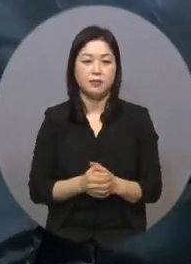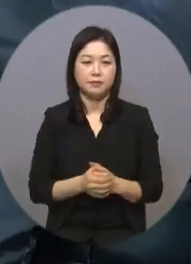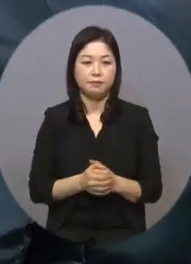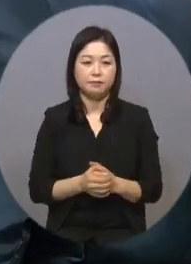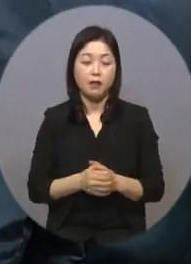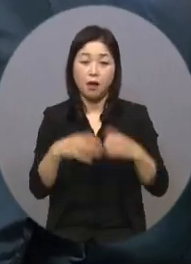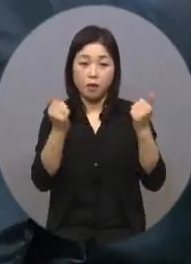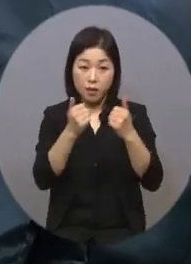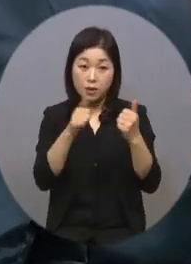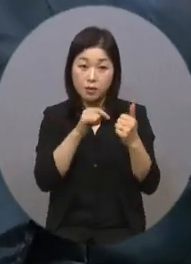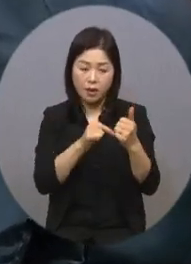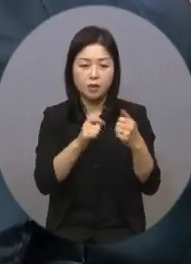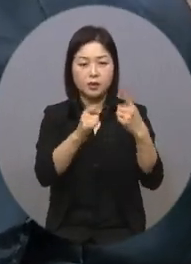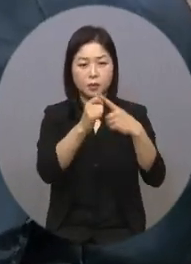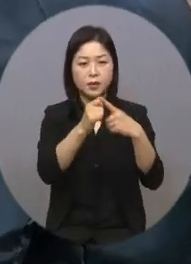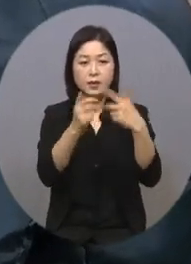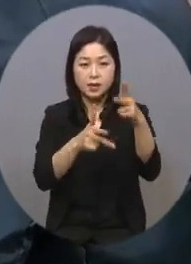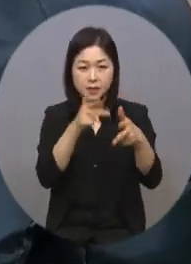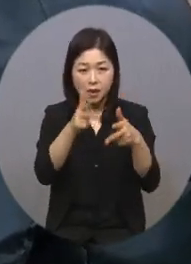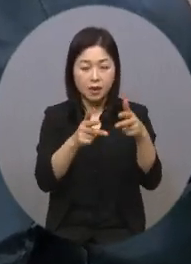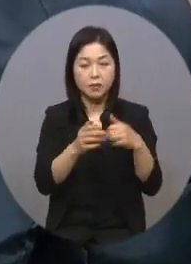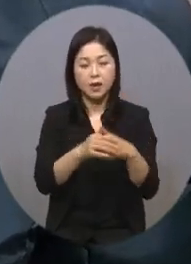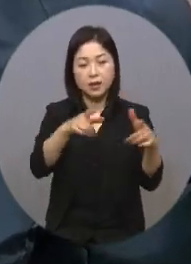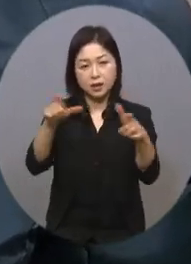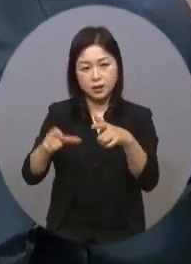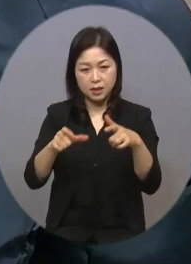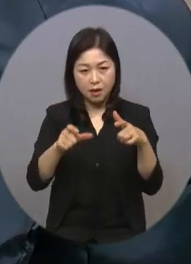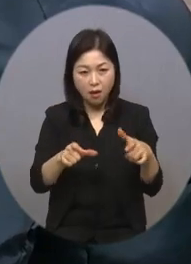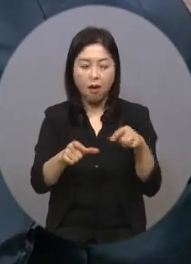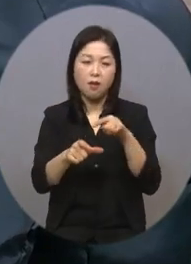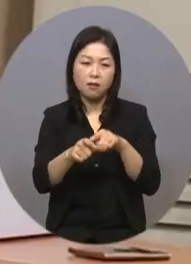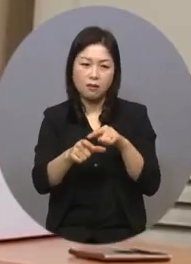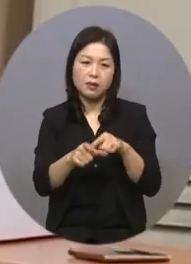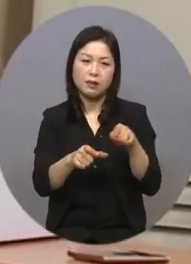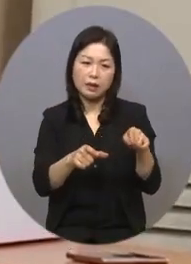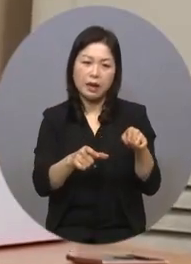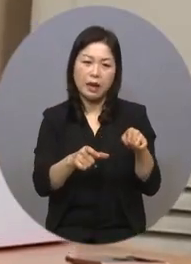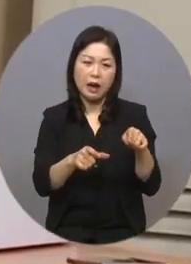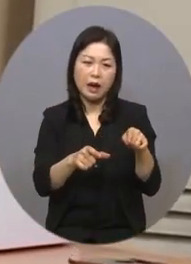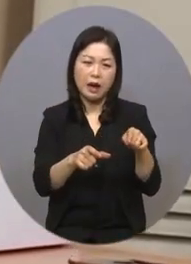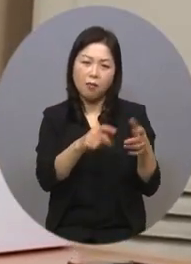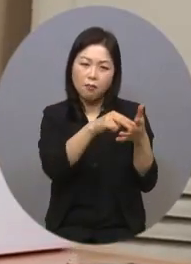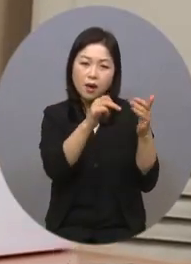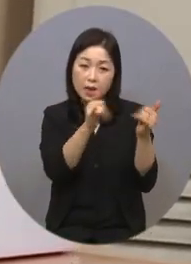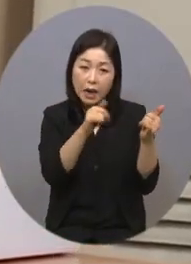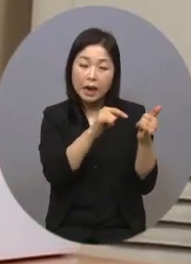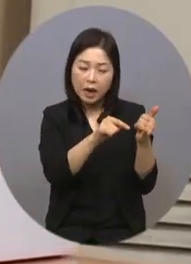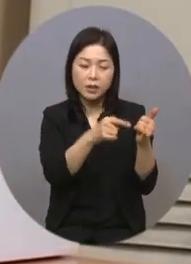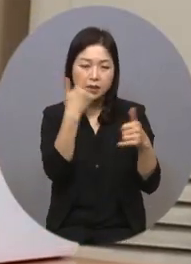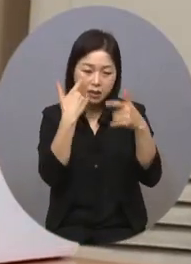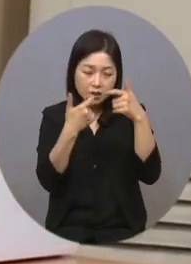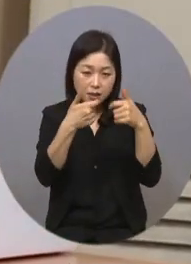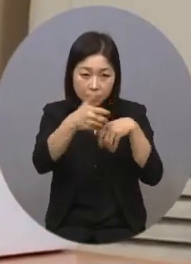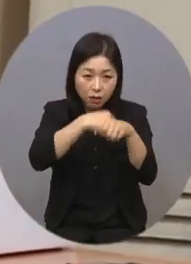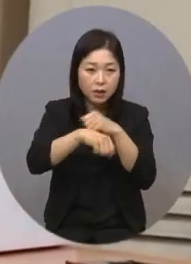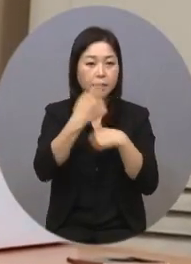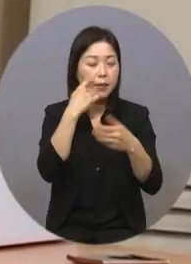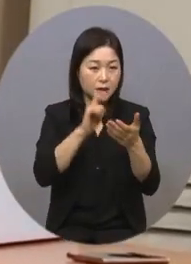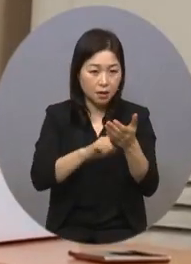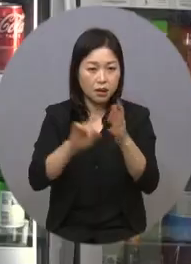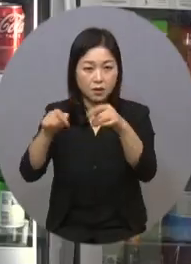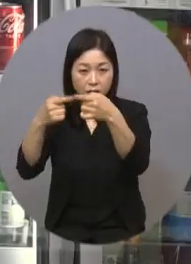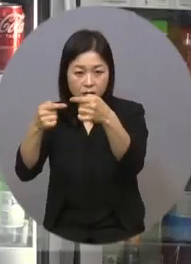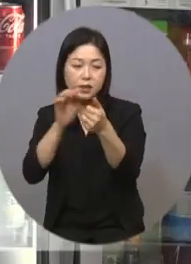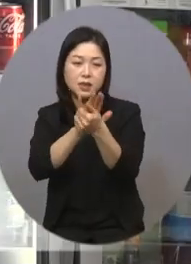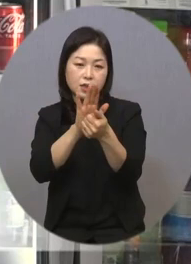통해 첫 사업으로 지역 소외계층 적극 발굴과 민족 대명절 설날의 실질적인 지원을